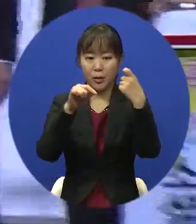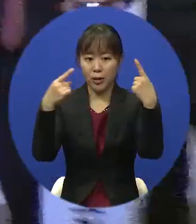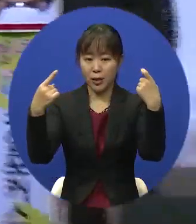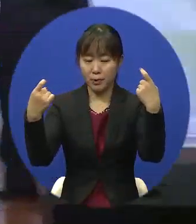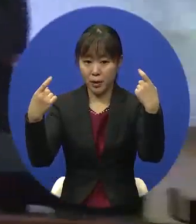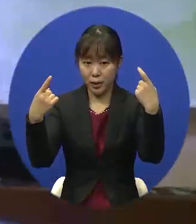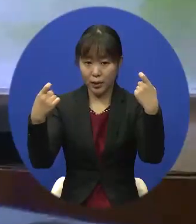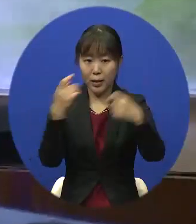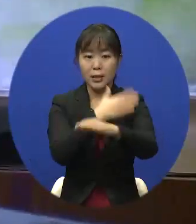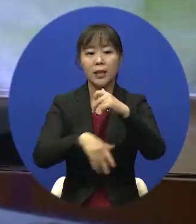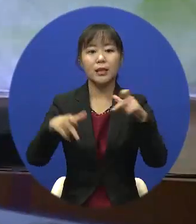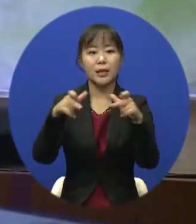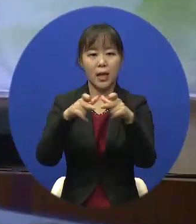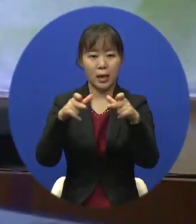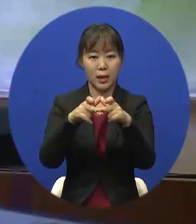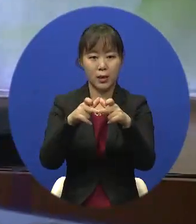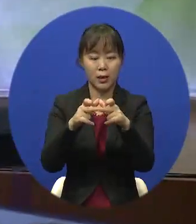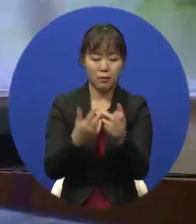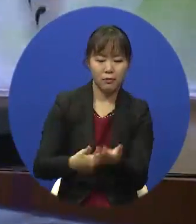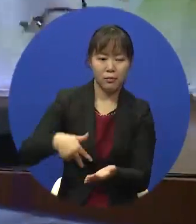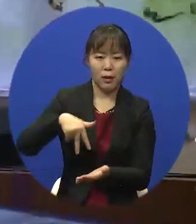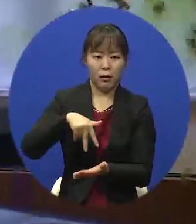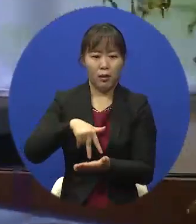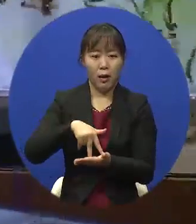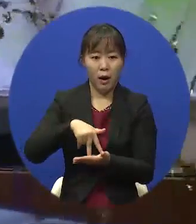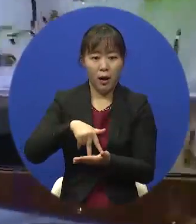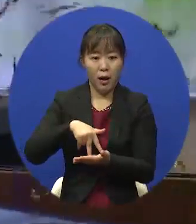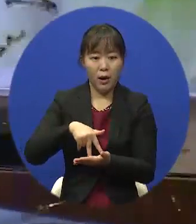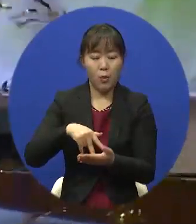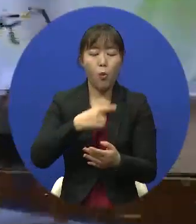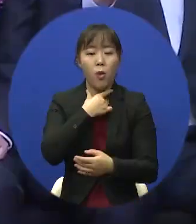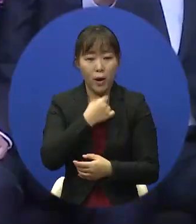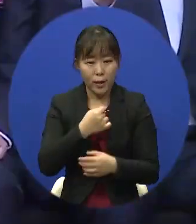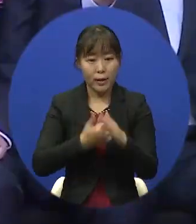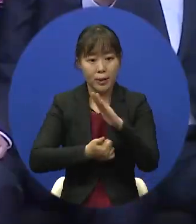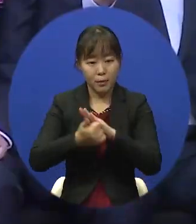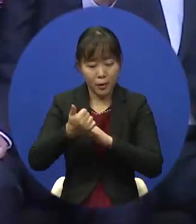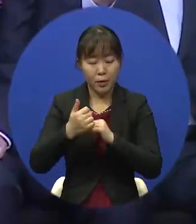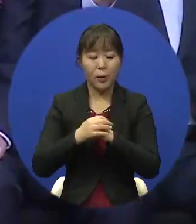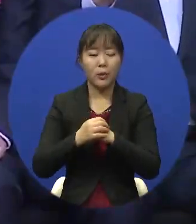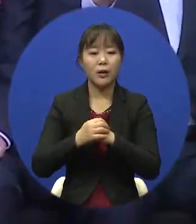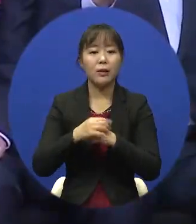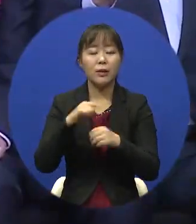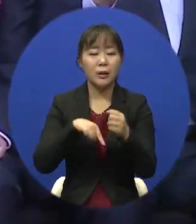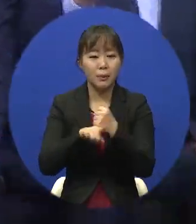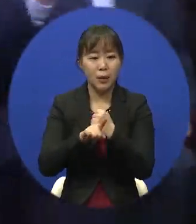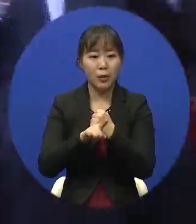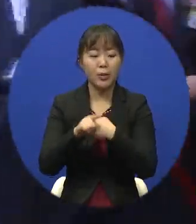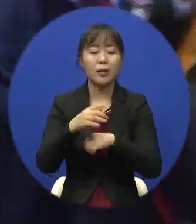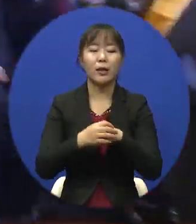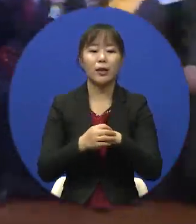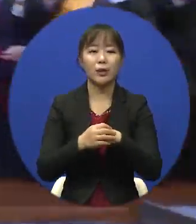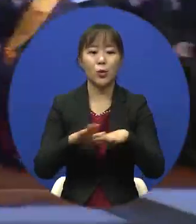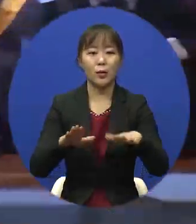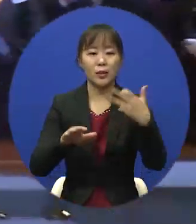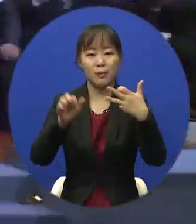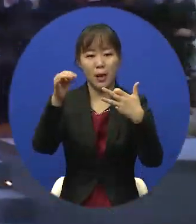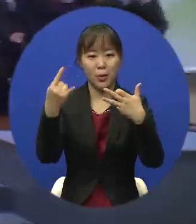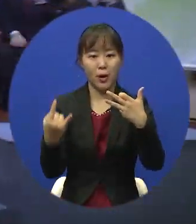11일은 지체장애인들의 직립을 희망한다는 의미에서 지체장애인의 날로 지정돼 올해로 18회를